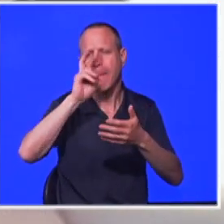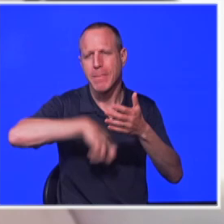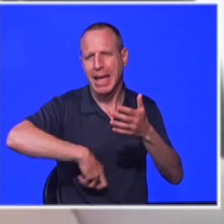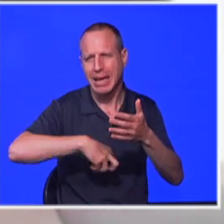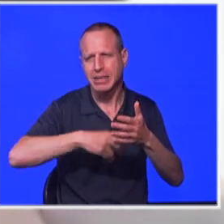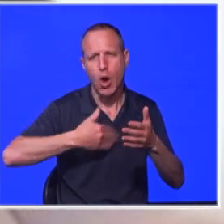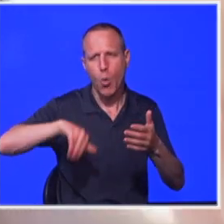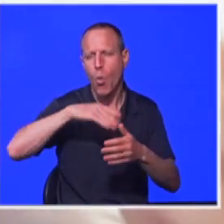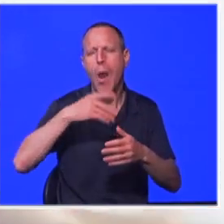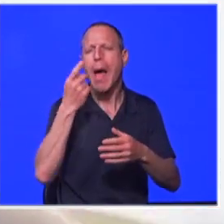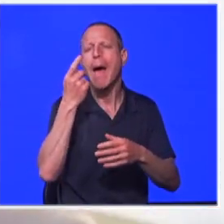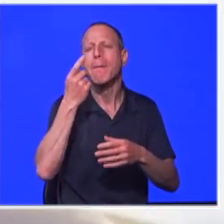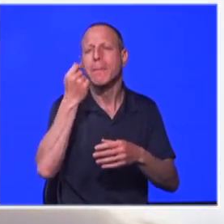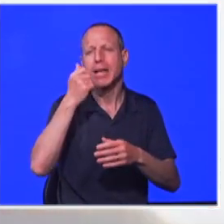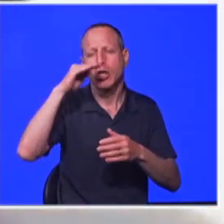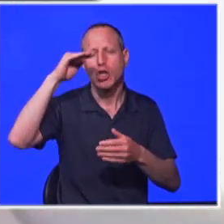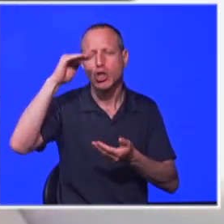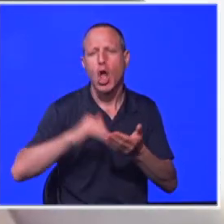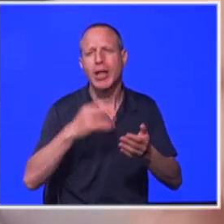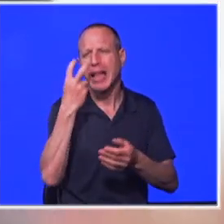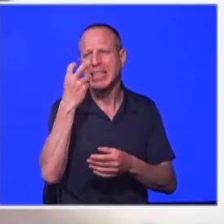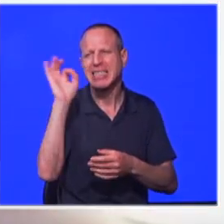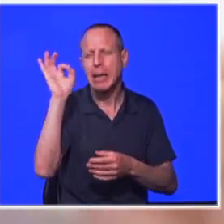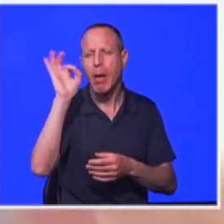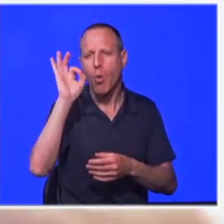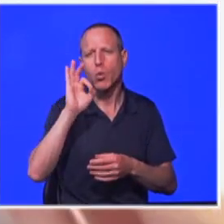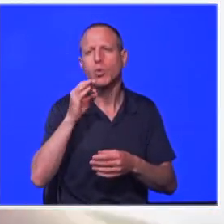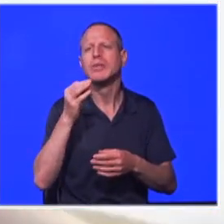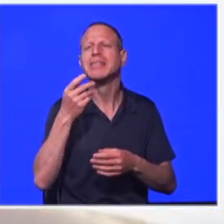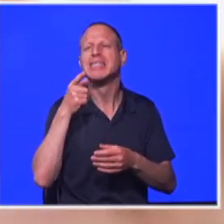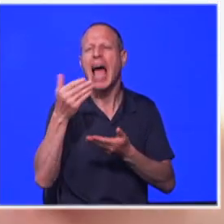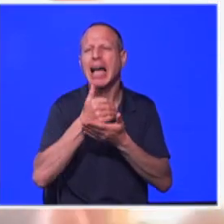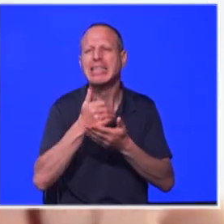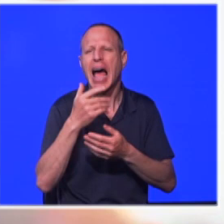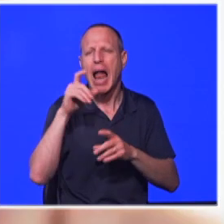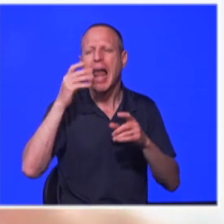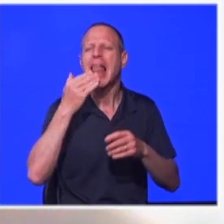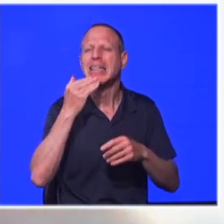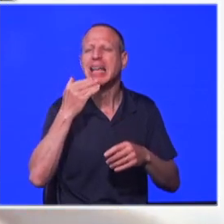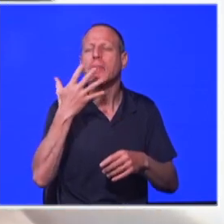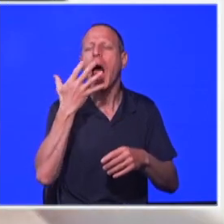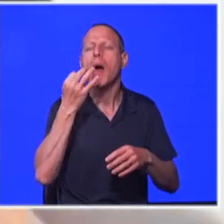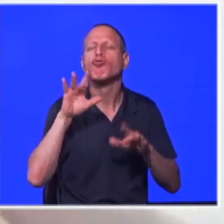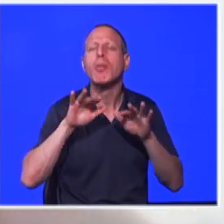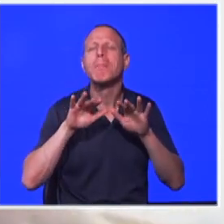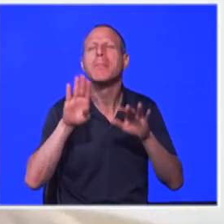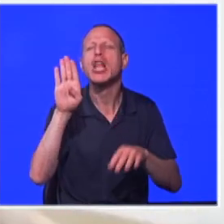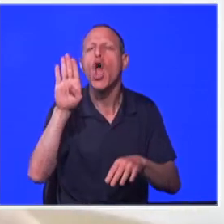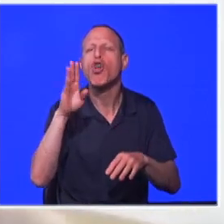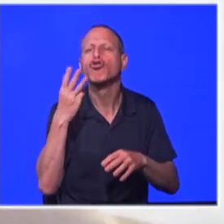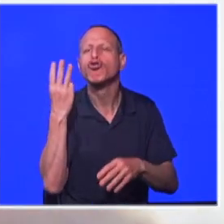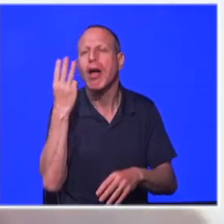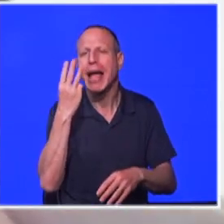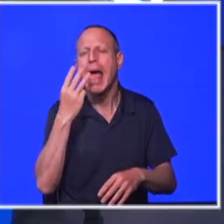דבר שחסך לצרכנים הישראלים כמעט 500 מיליון שקל בשנה. אז עידן,